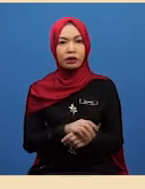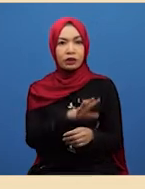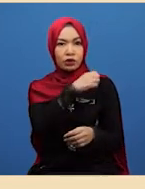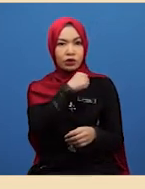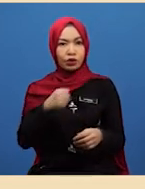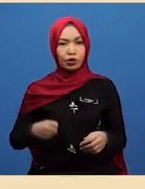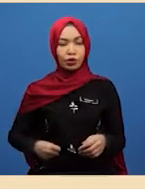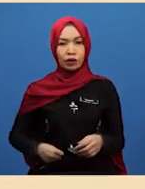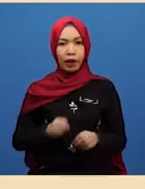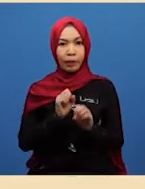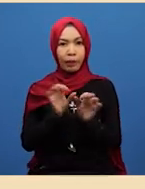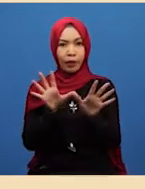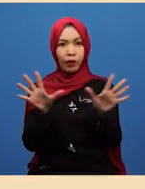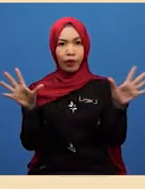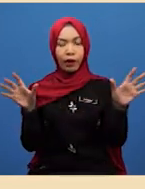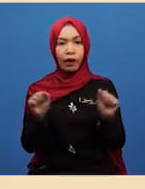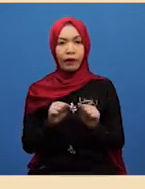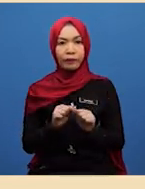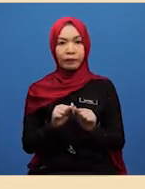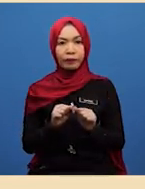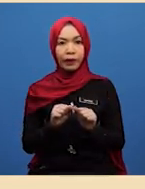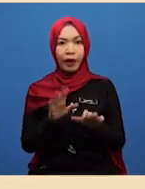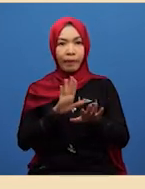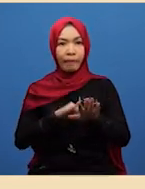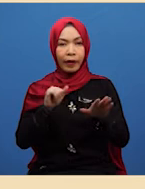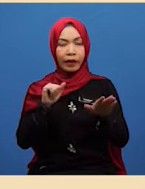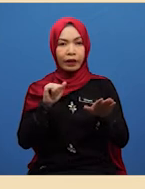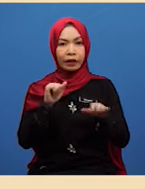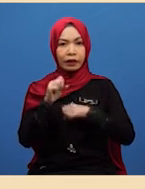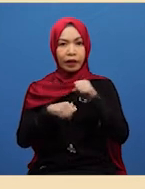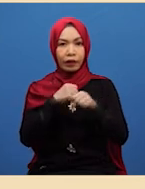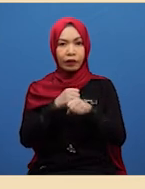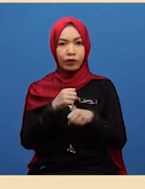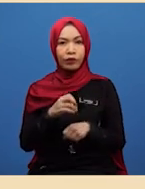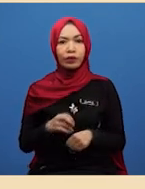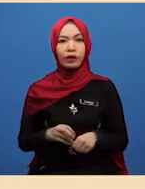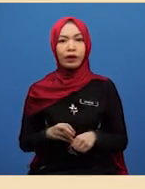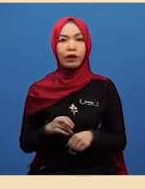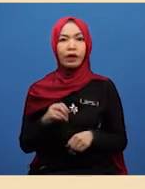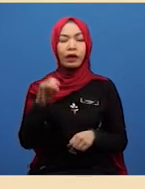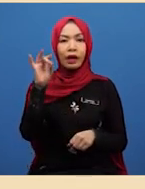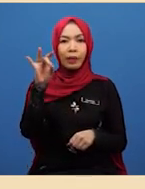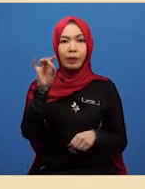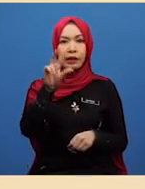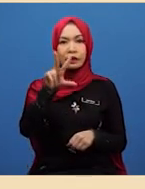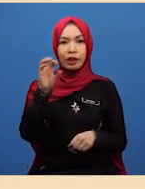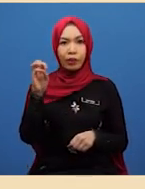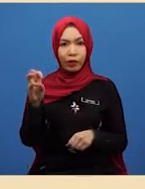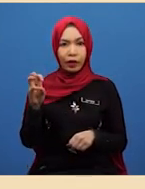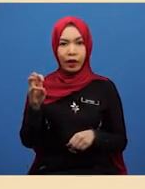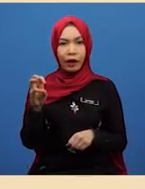kehidupan masyarakat tempatan. Pada tahun 1836, Datu Patinggi Ali